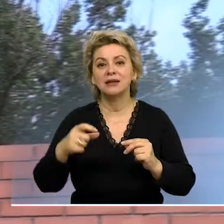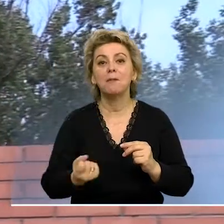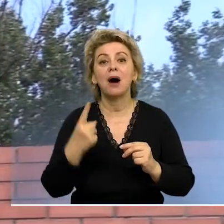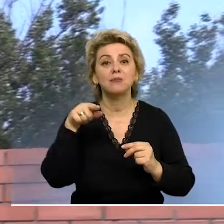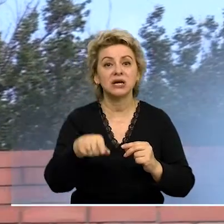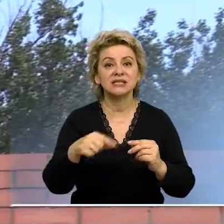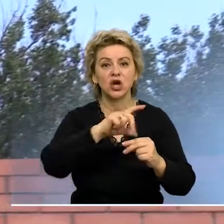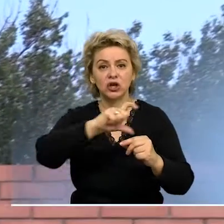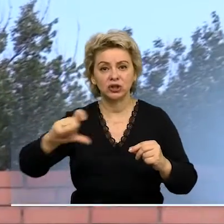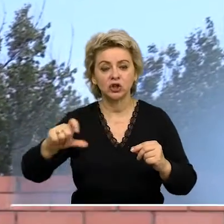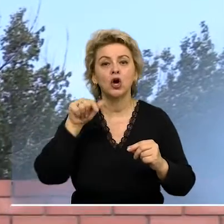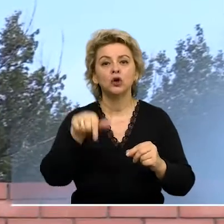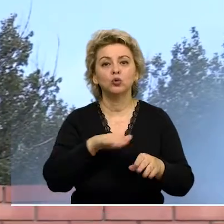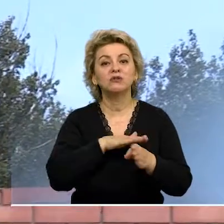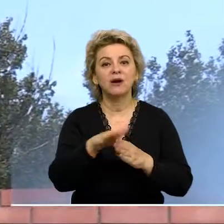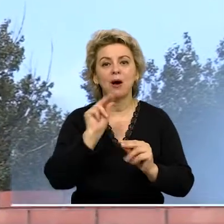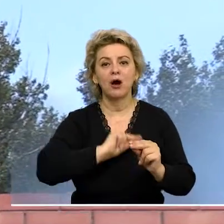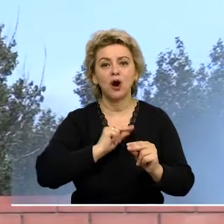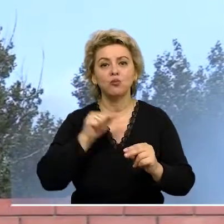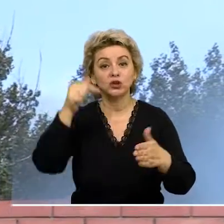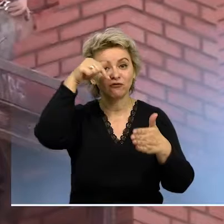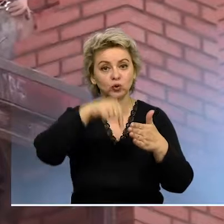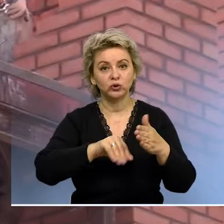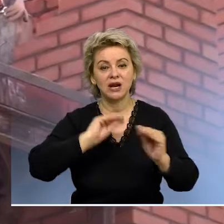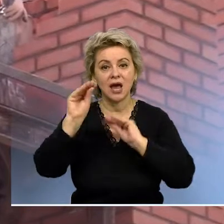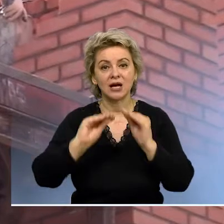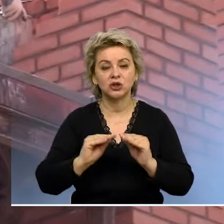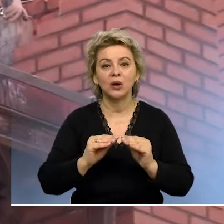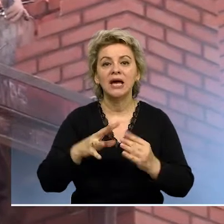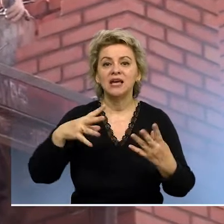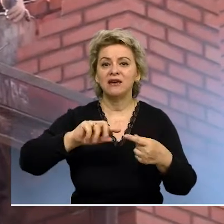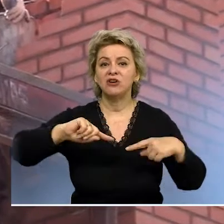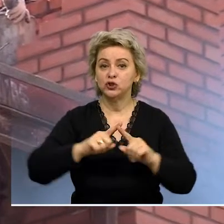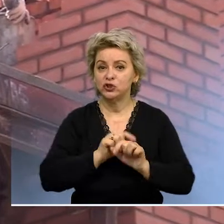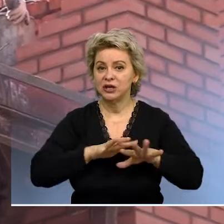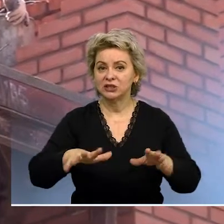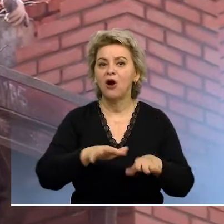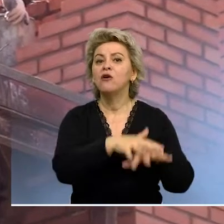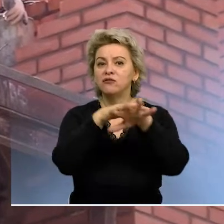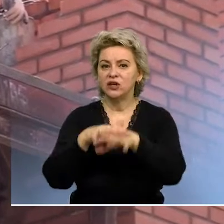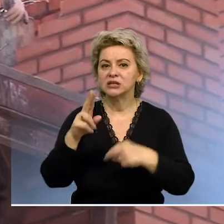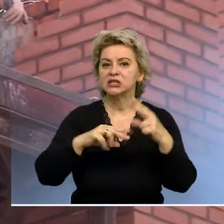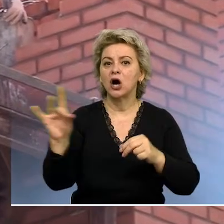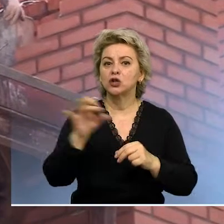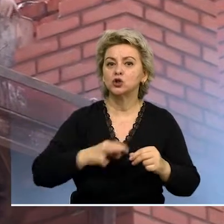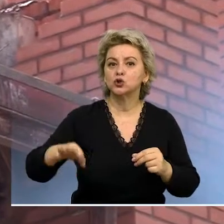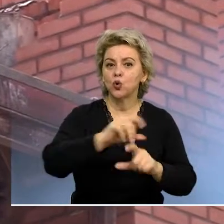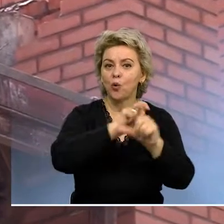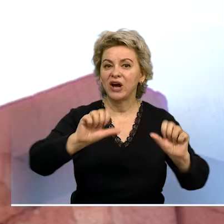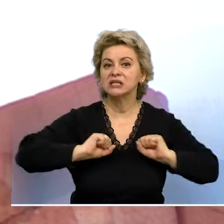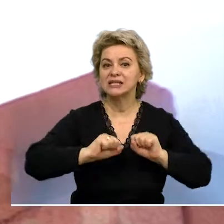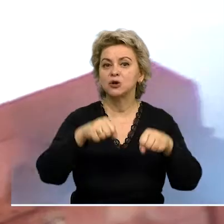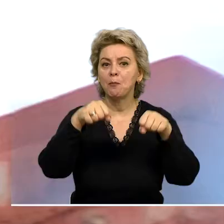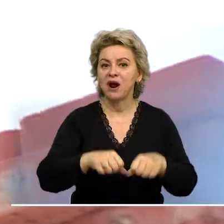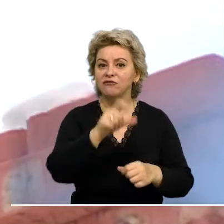трудятся в две смены. По мере образования этажей параллельно будут выполняться работы по внутренней отделке и монтажу сетей. Финансирует